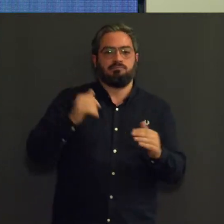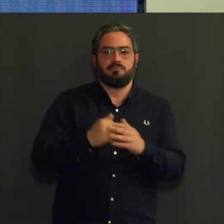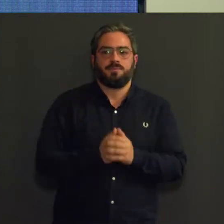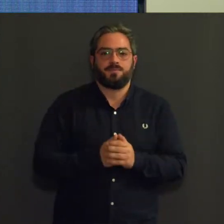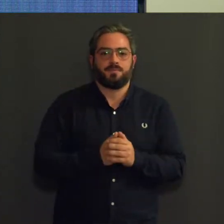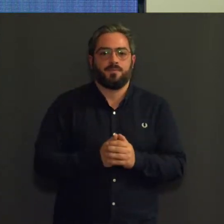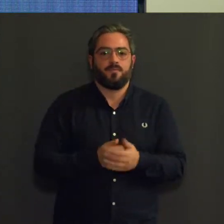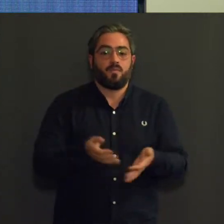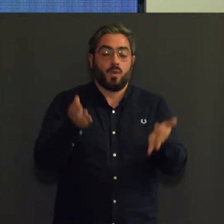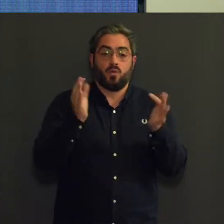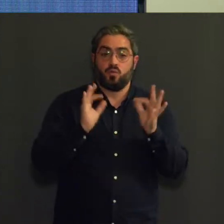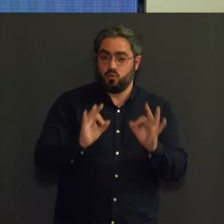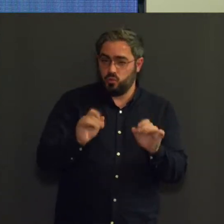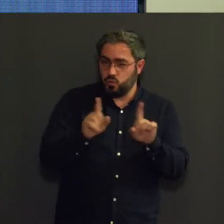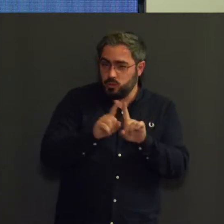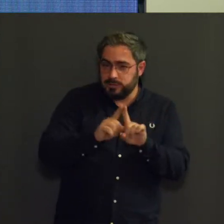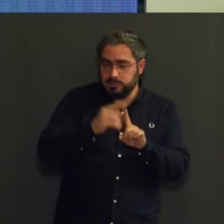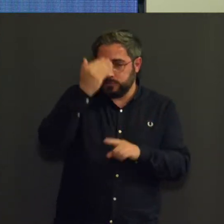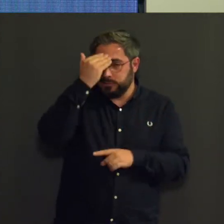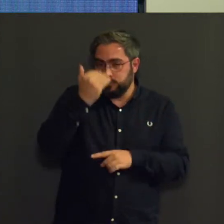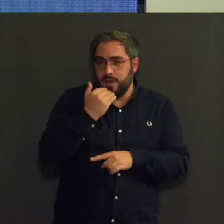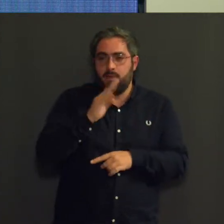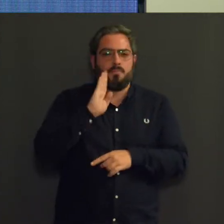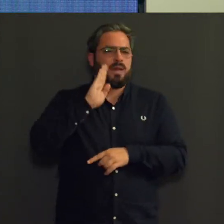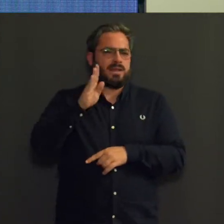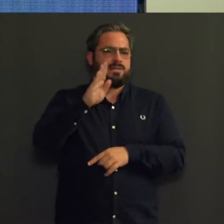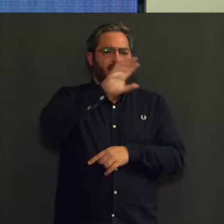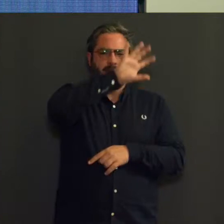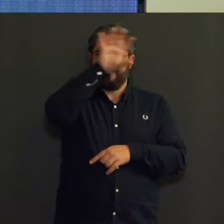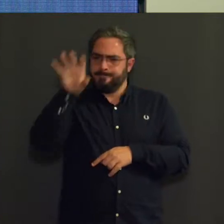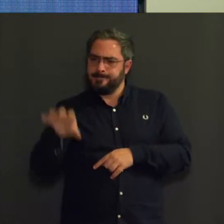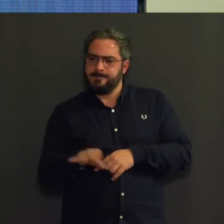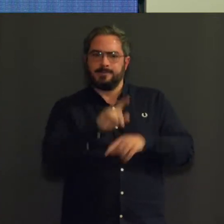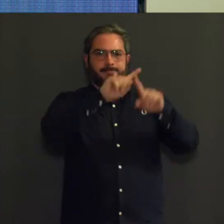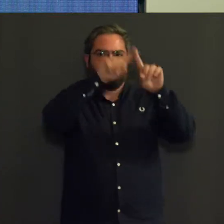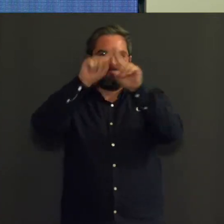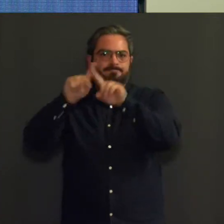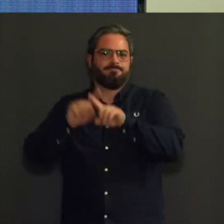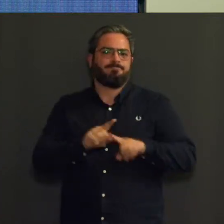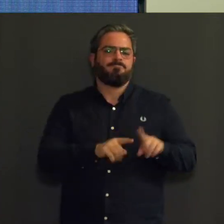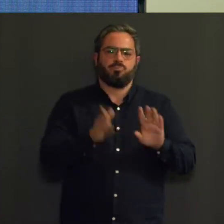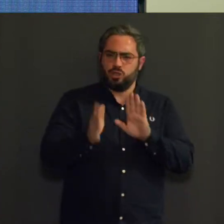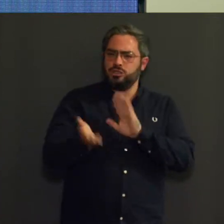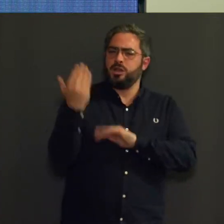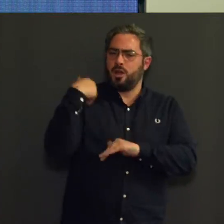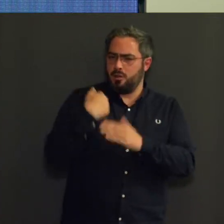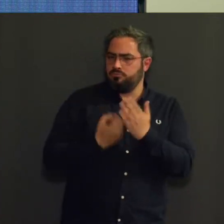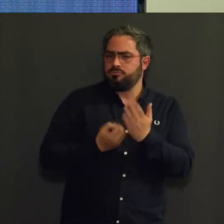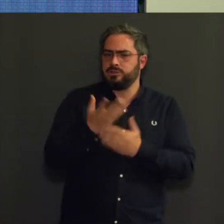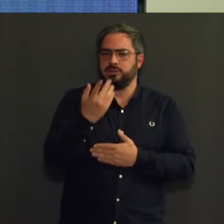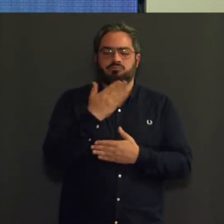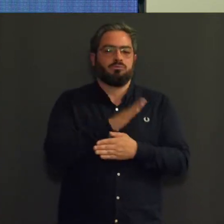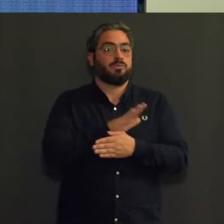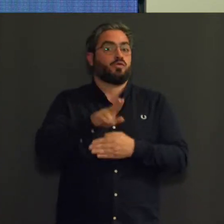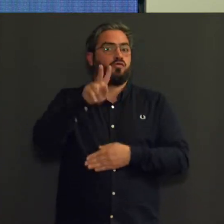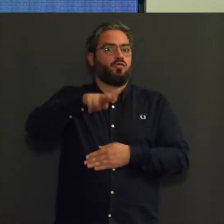des différences régionales. Vous le savez, on avait déjà évoqué ça au préalable. Au niveau de la Flandre,